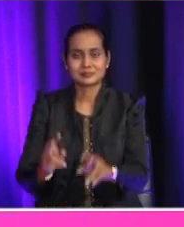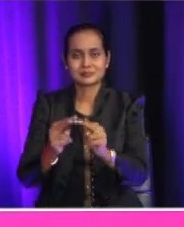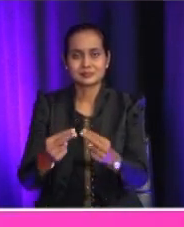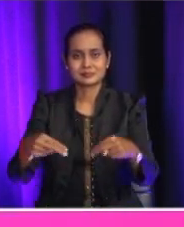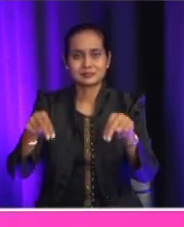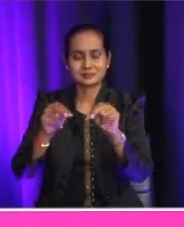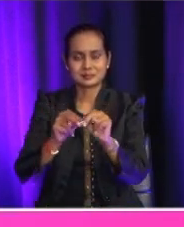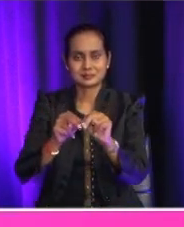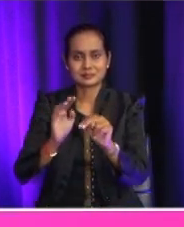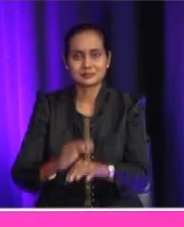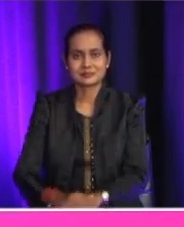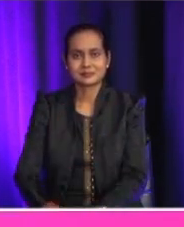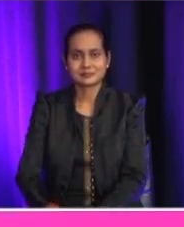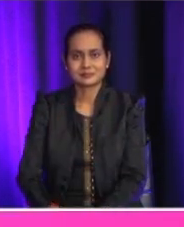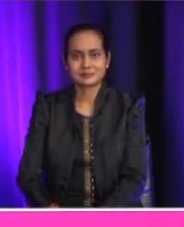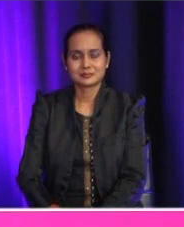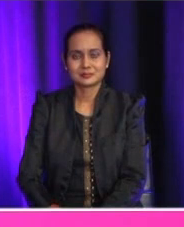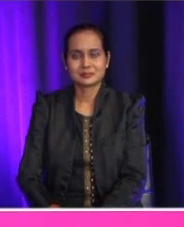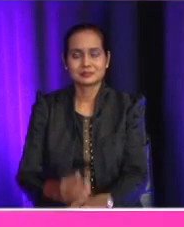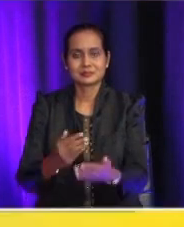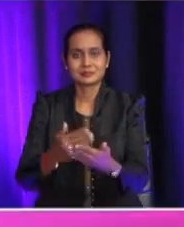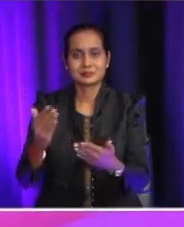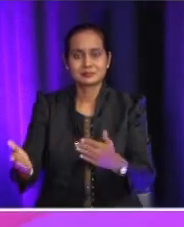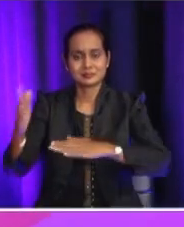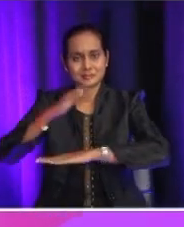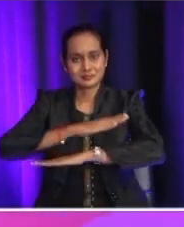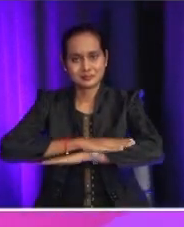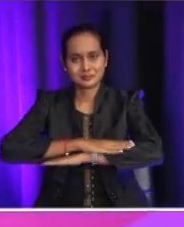fiksyen 47%, bahan dalam talian